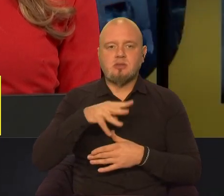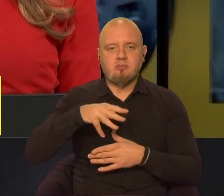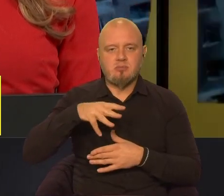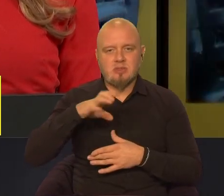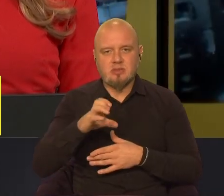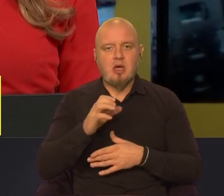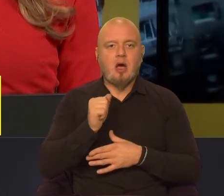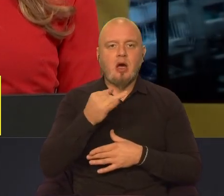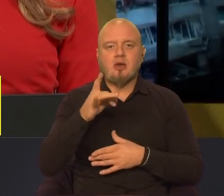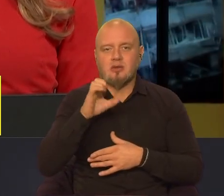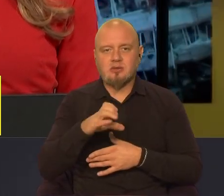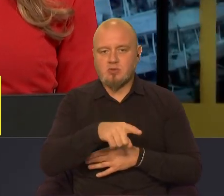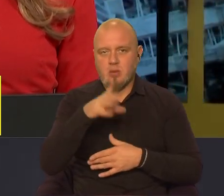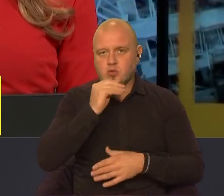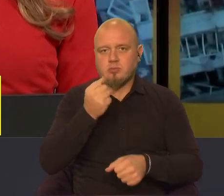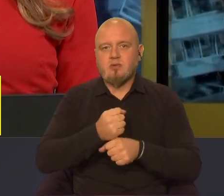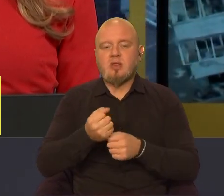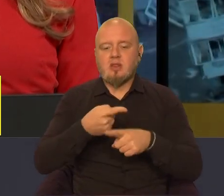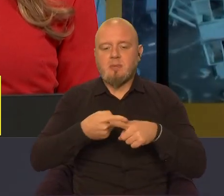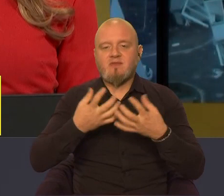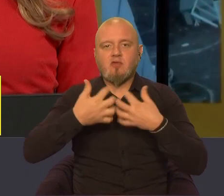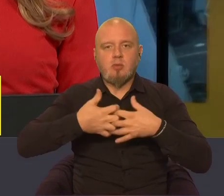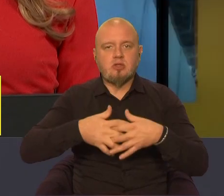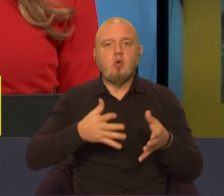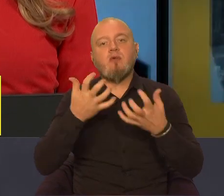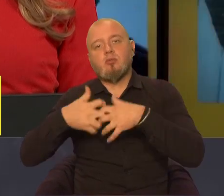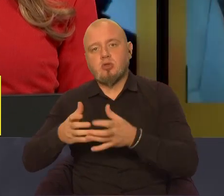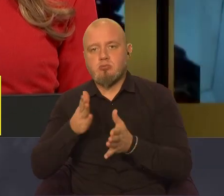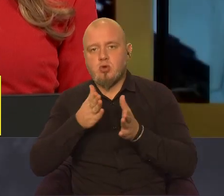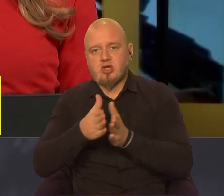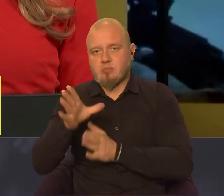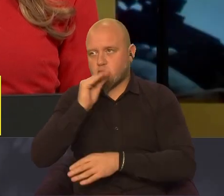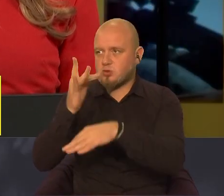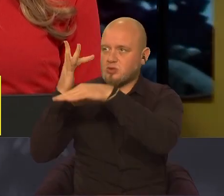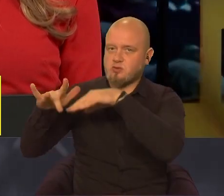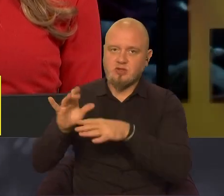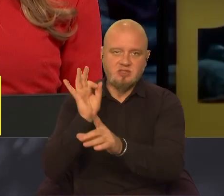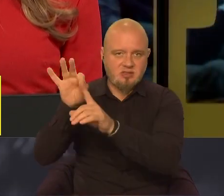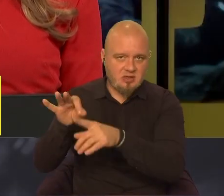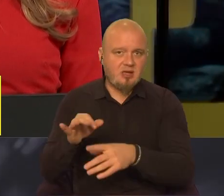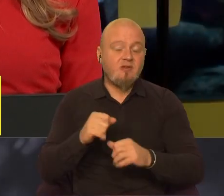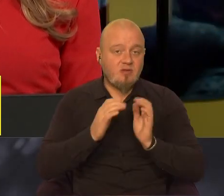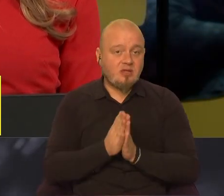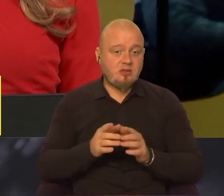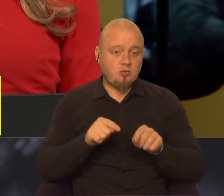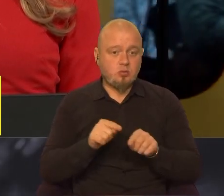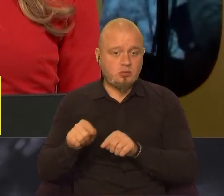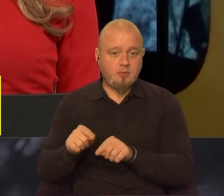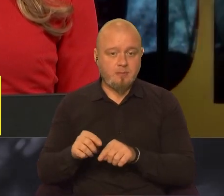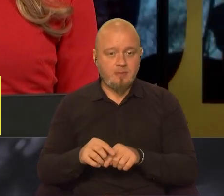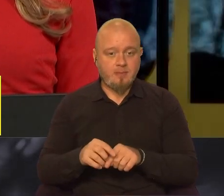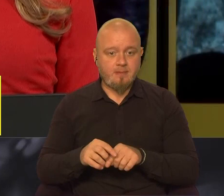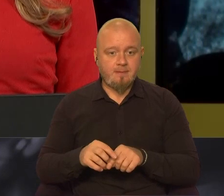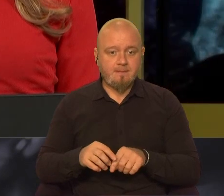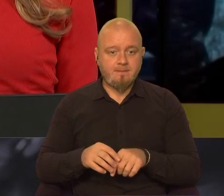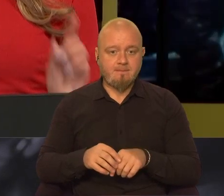вони можуть взагалі працювати в напівавтоматичному, в автоматичному режимі можуть знищувати цілі. Тут спрацьовує і